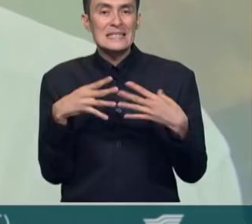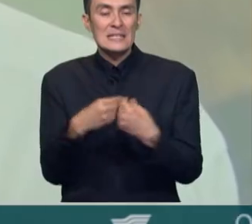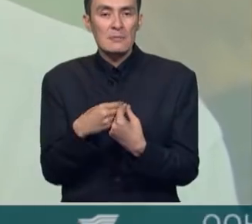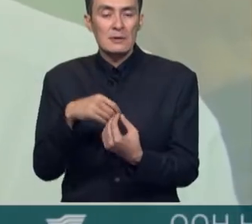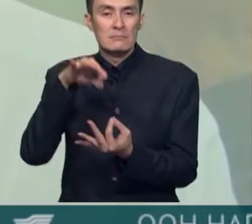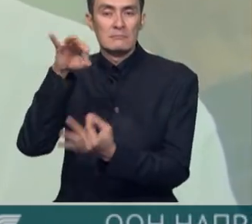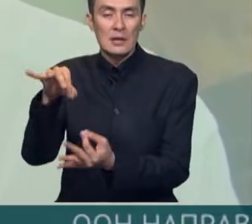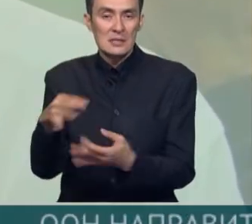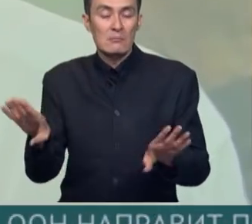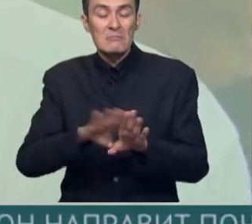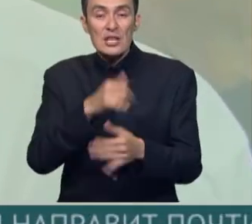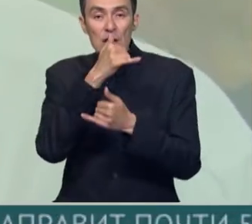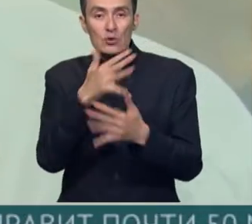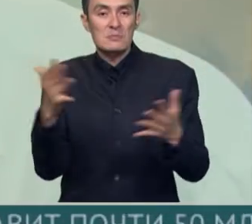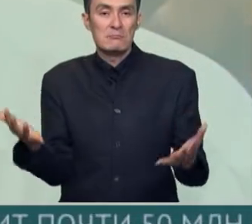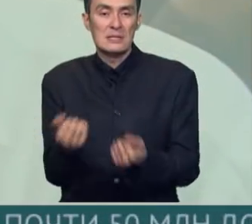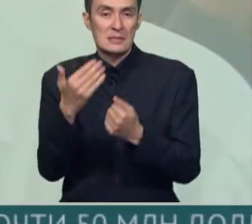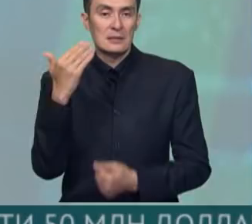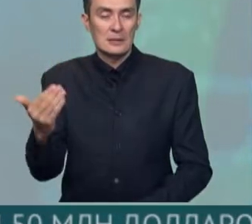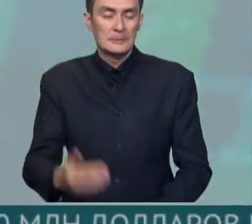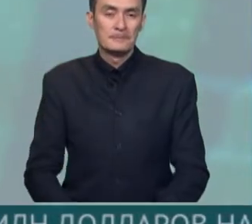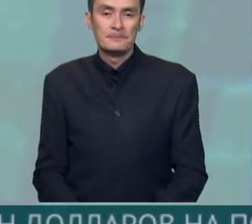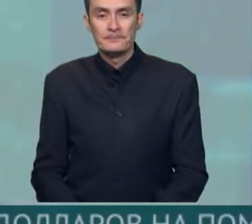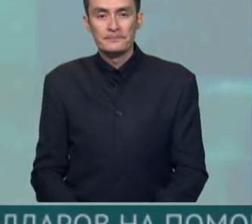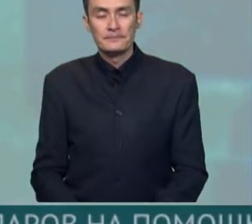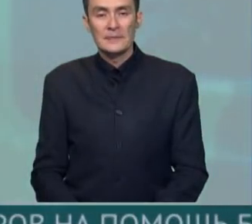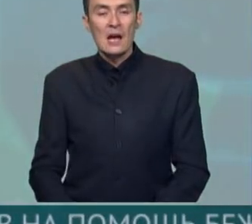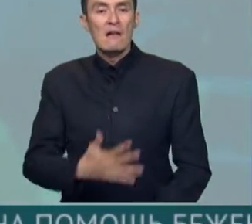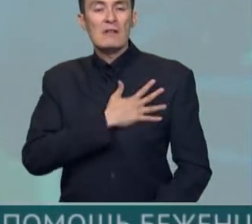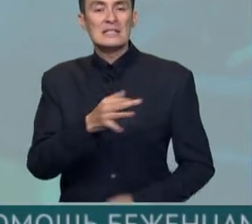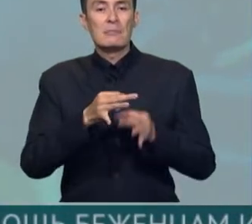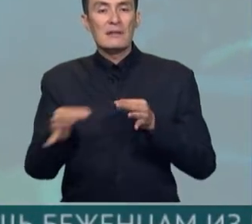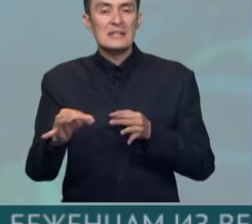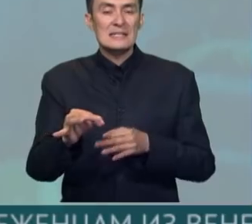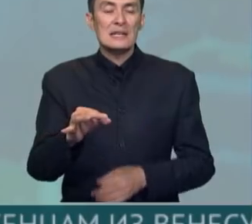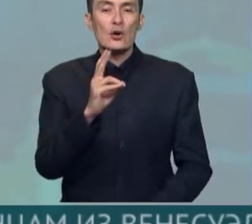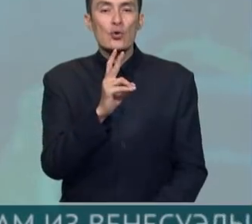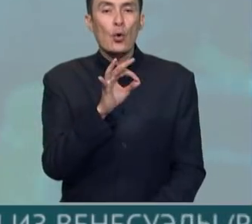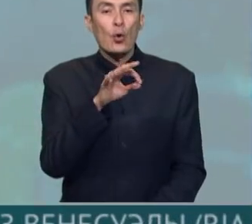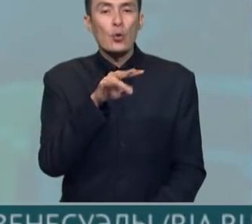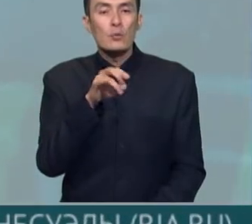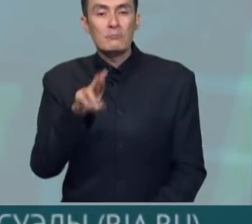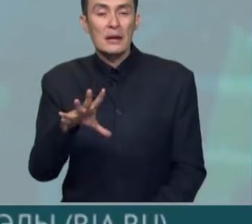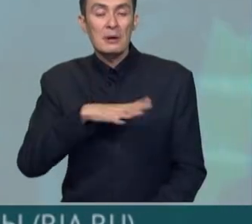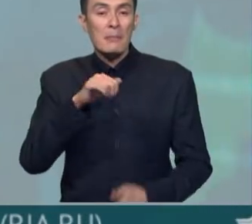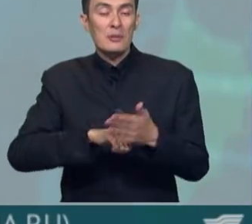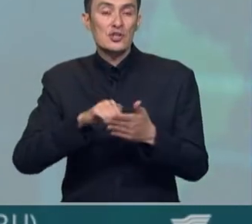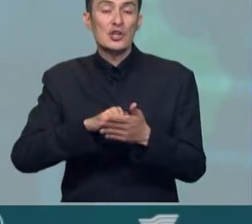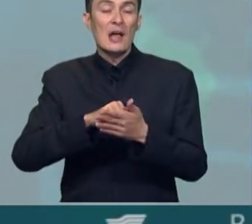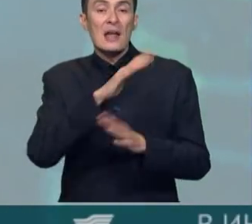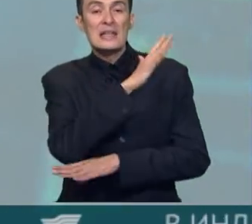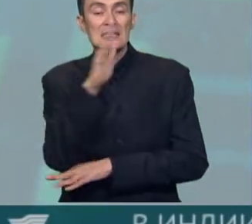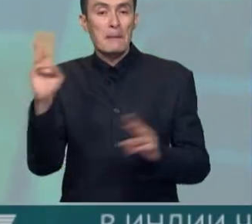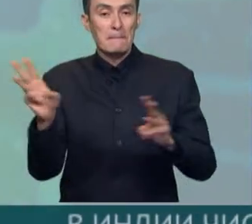остались заблокированными. Мы пытаемся спасти их. В канадской провинции Британская Колумбия из-за лесных